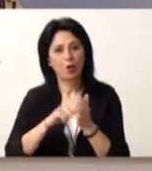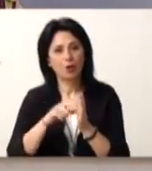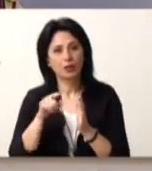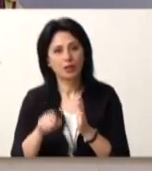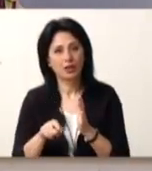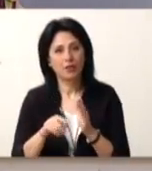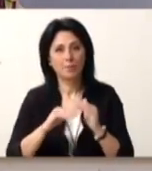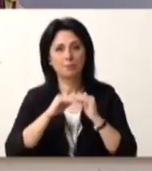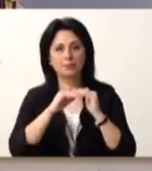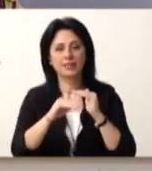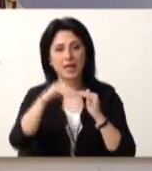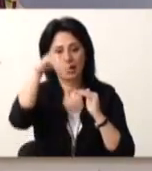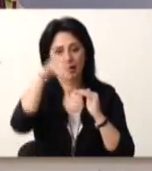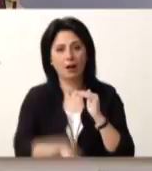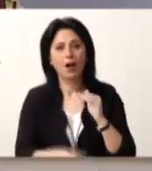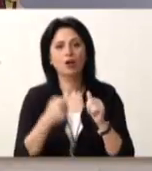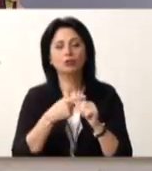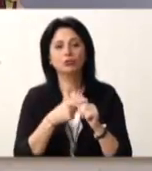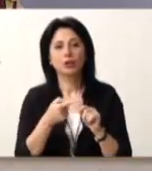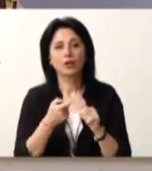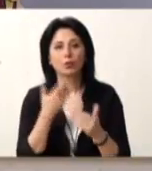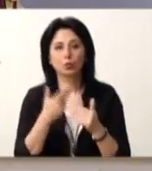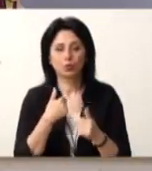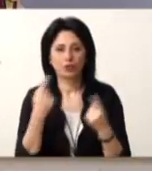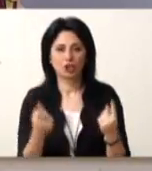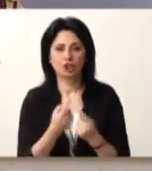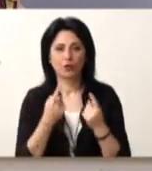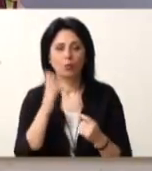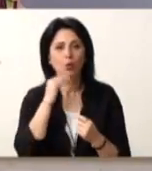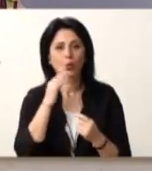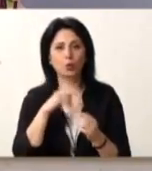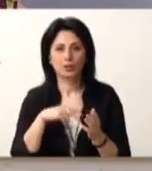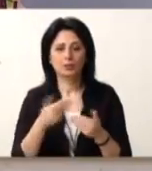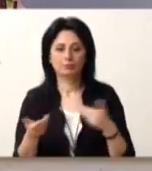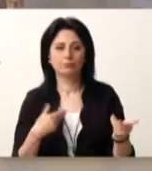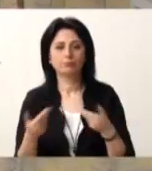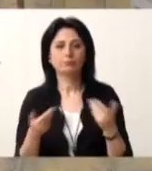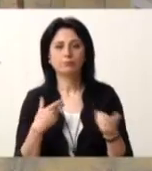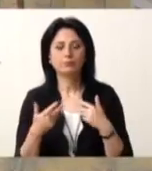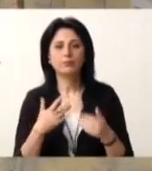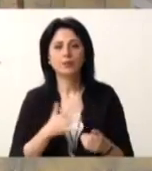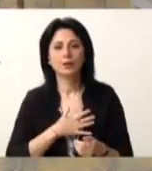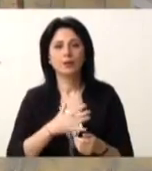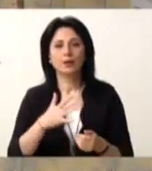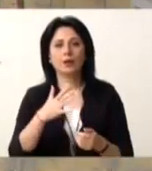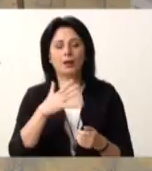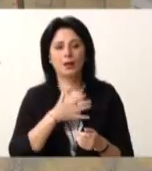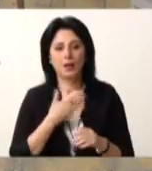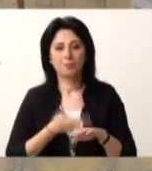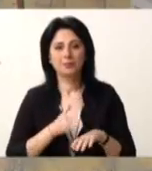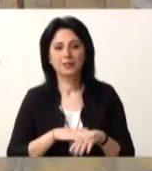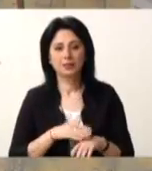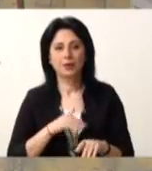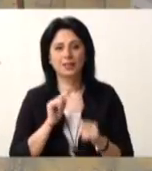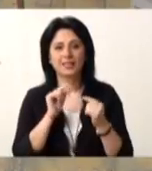მიმართული ფსკერისკენ. და თუ ჩვენ ჩვეულებრივად, როდესაც დავდივართ, ვცდილობთ, რომ შევისუნთქოთ მაშინ, როდესაც სიმძიმის